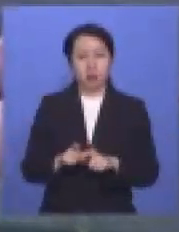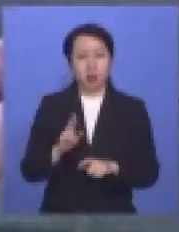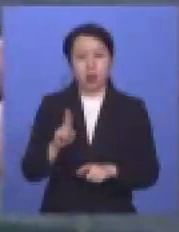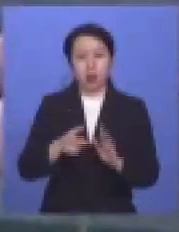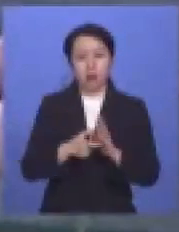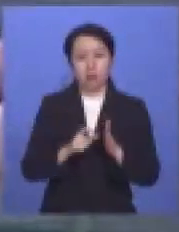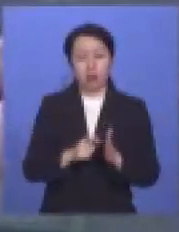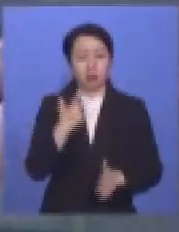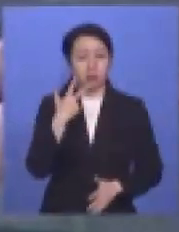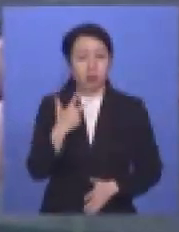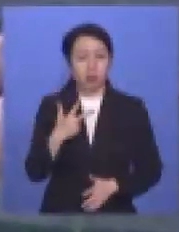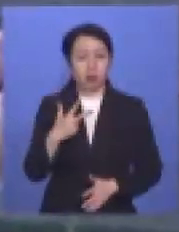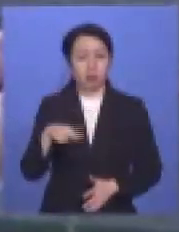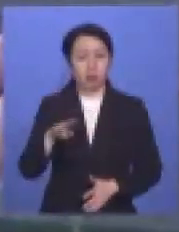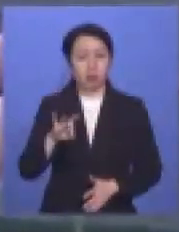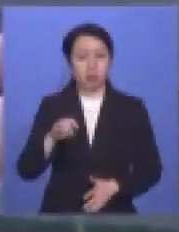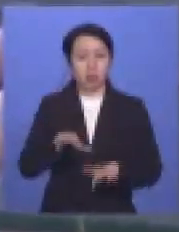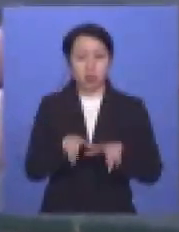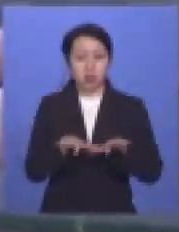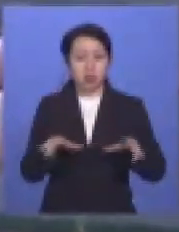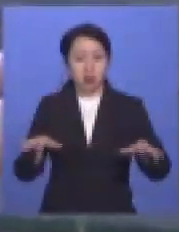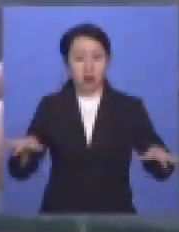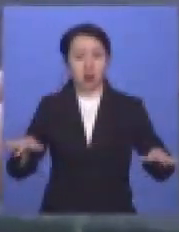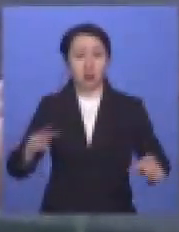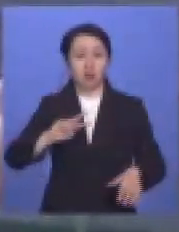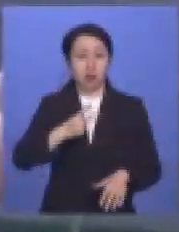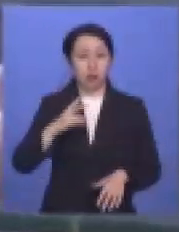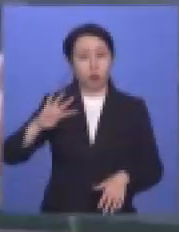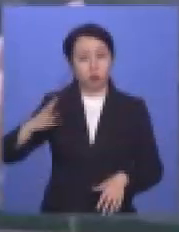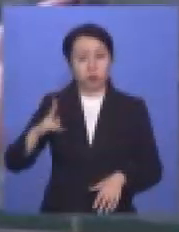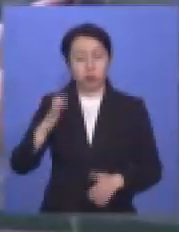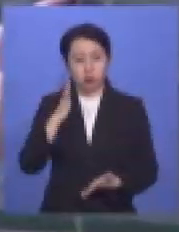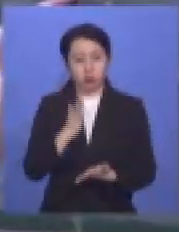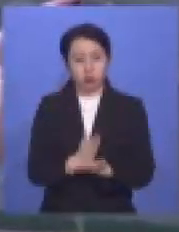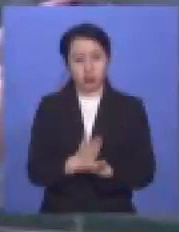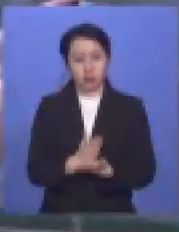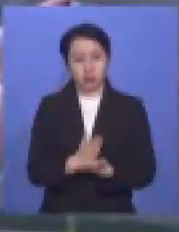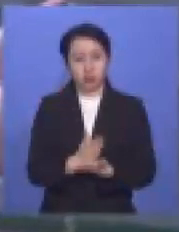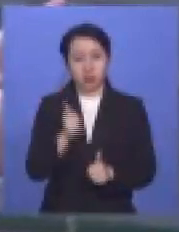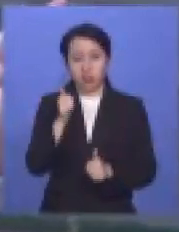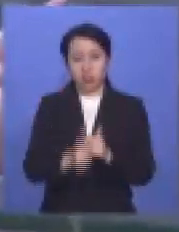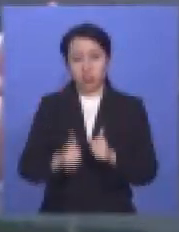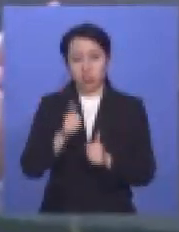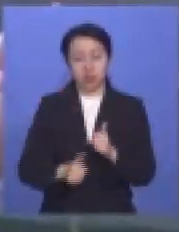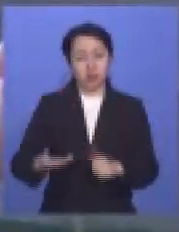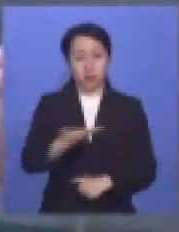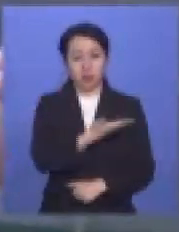квартира находится в 3-м подъезде, тараканы уже во 2-м и в 4-м. На неоднократные